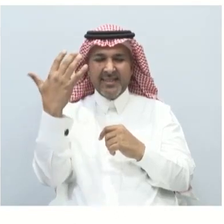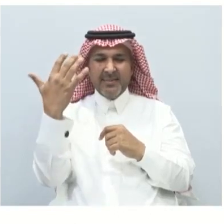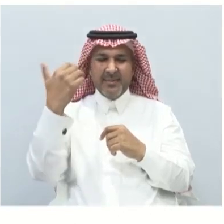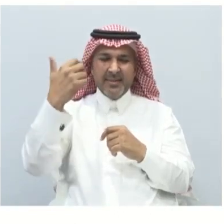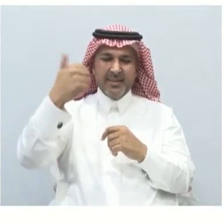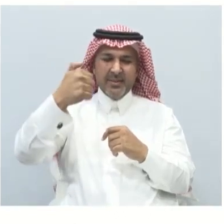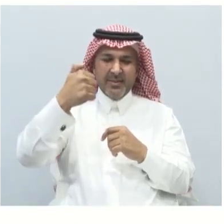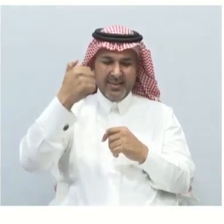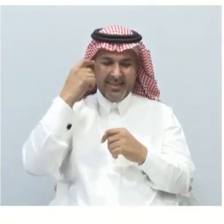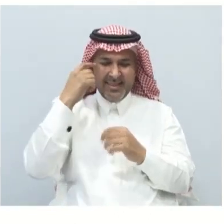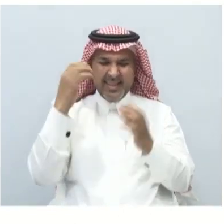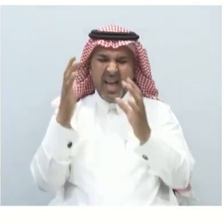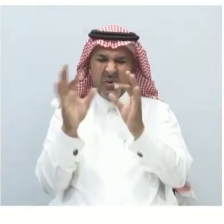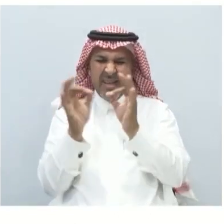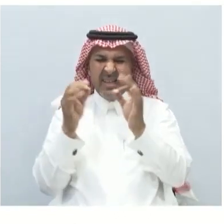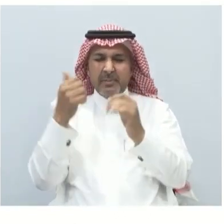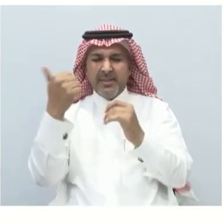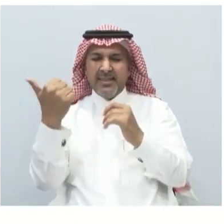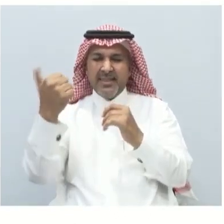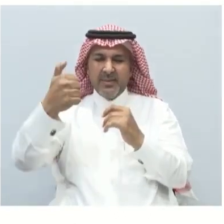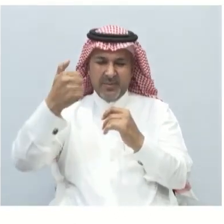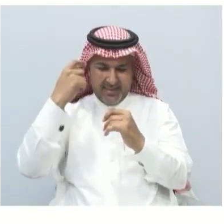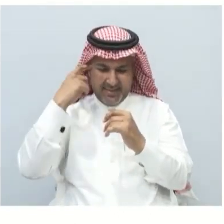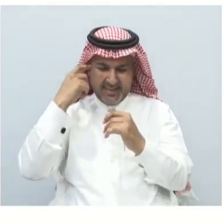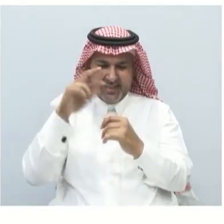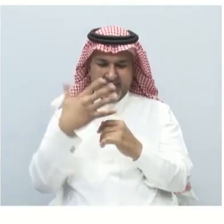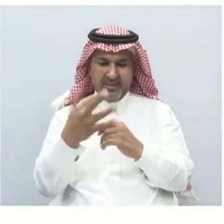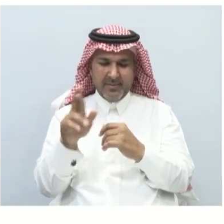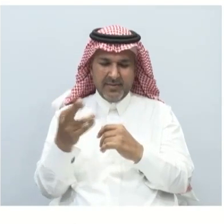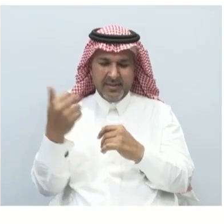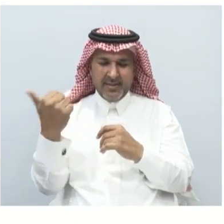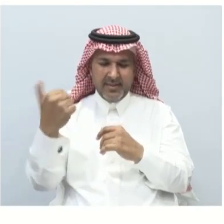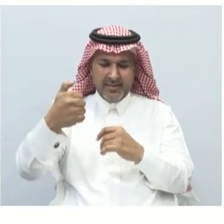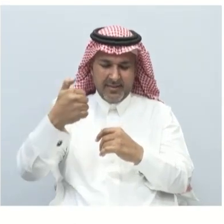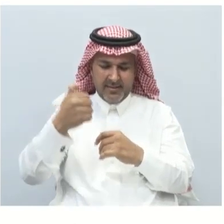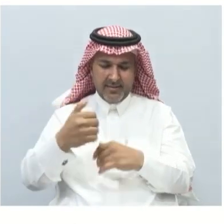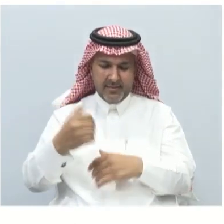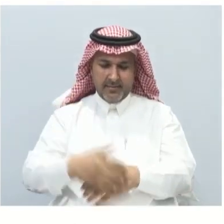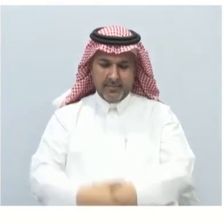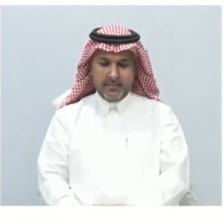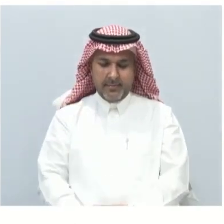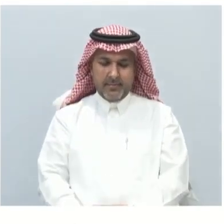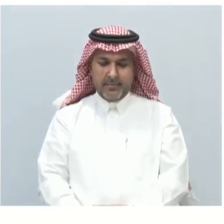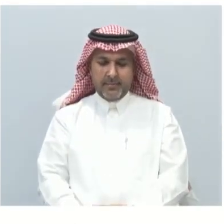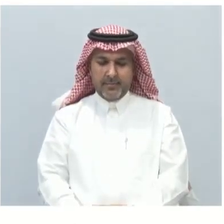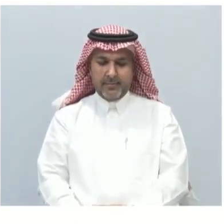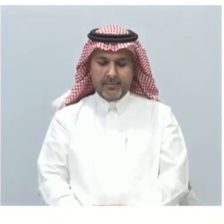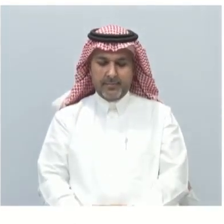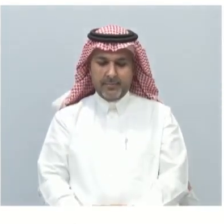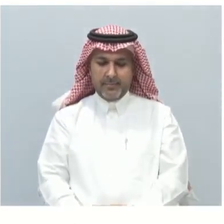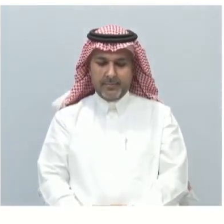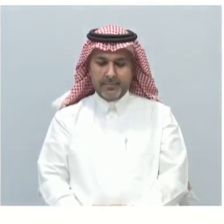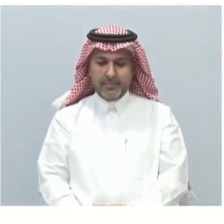فاصله سته وستين بهذه الصوره اذا هذه هي فكره السؤال الاول